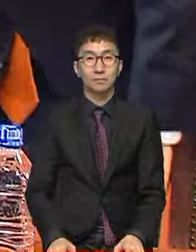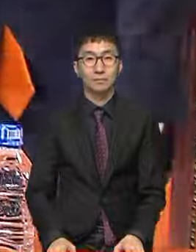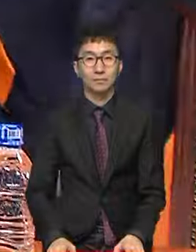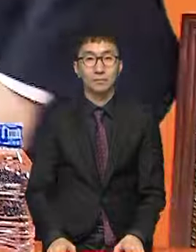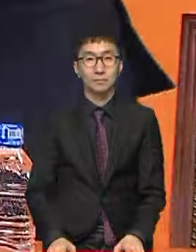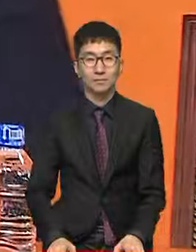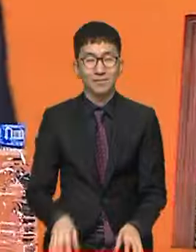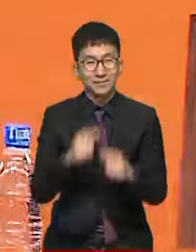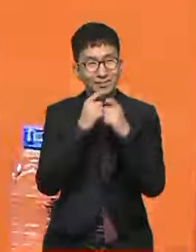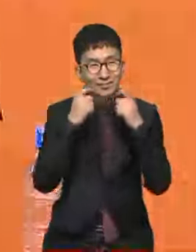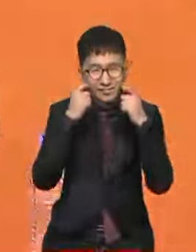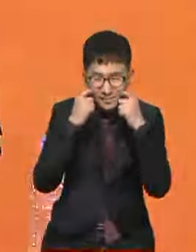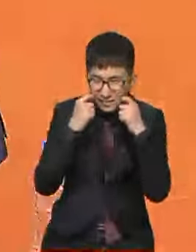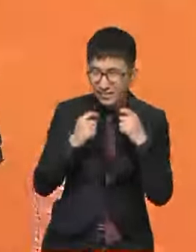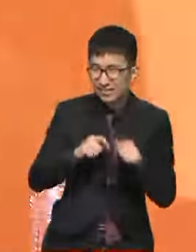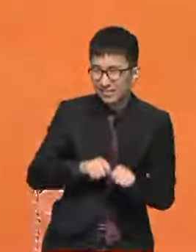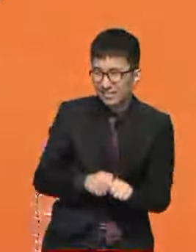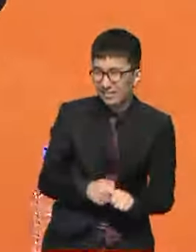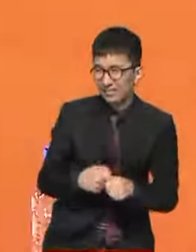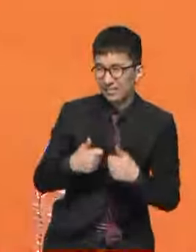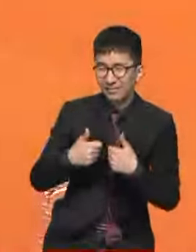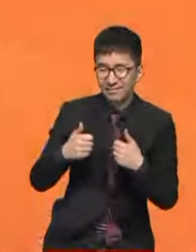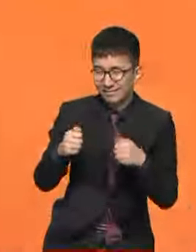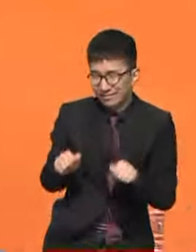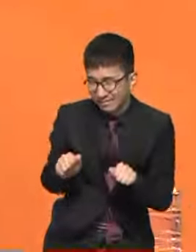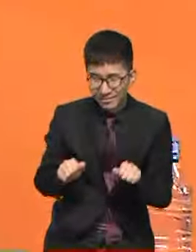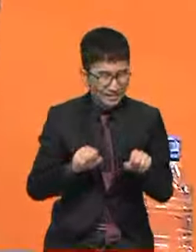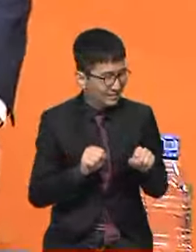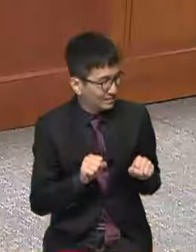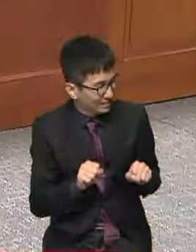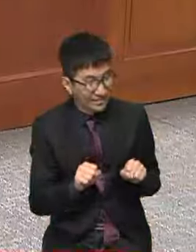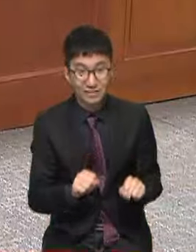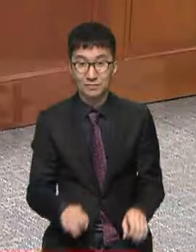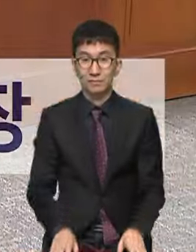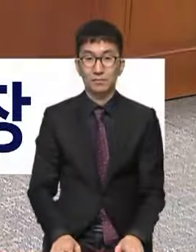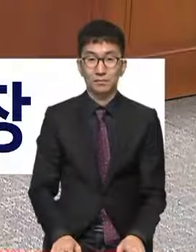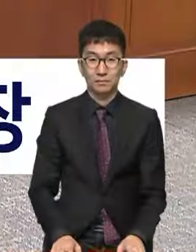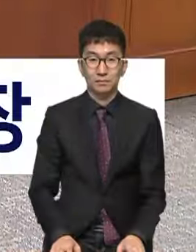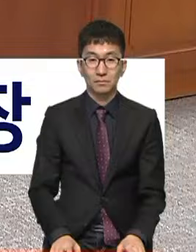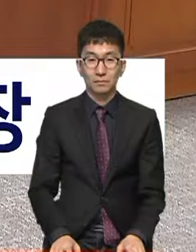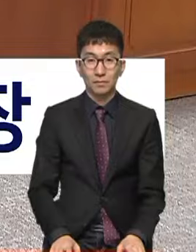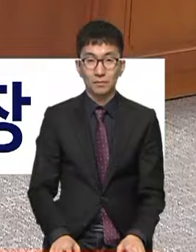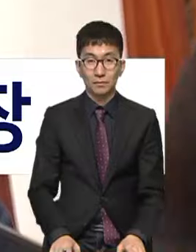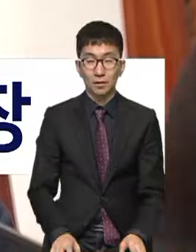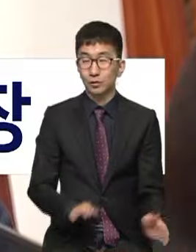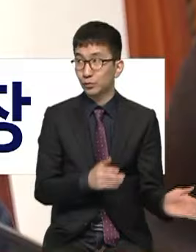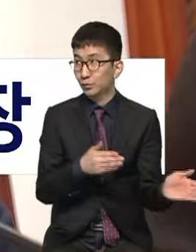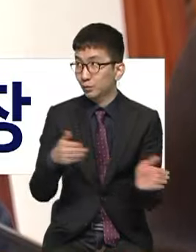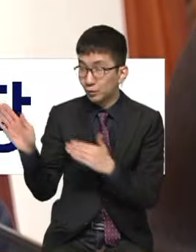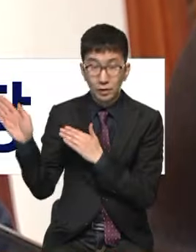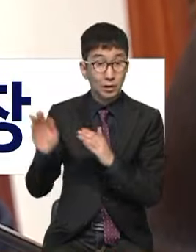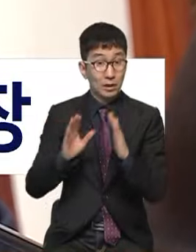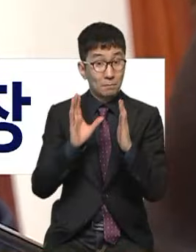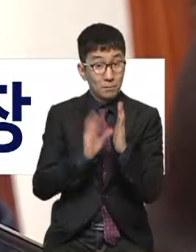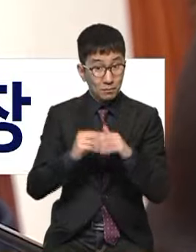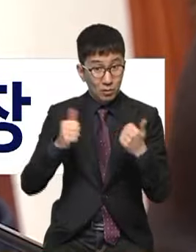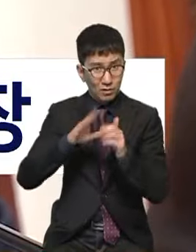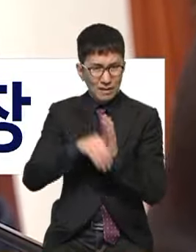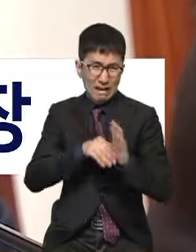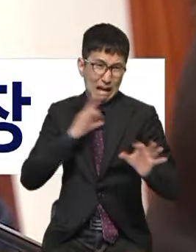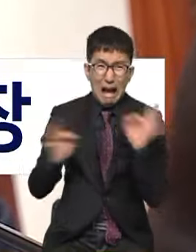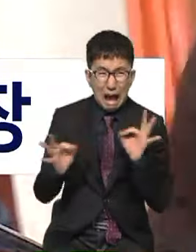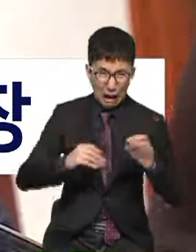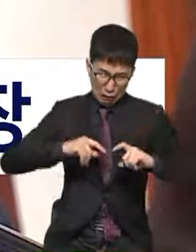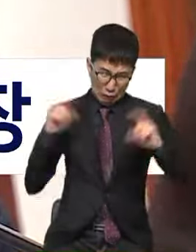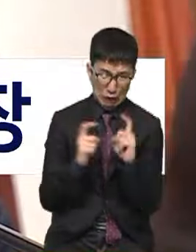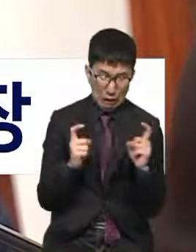애써 웃는 얼굴로 인사를 나눈 이낙연 이준석 공동대표. 하지만 비공개 회의 뒤 고성이 터져 나오더니